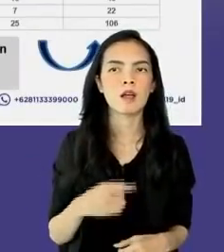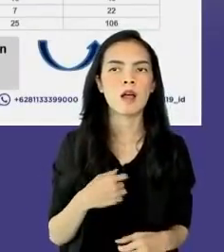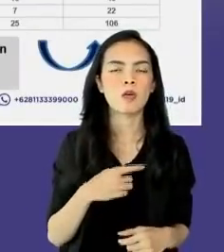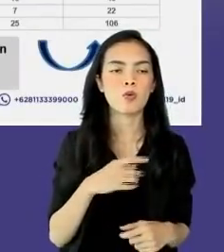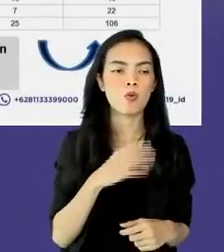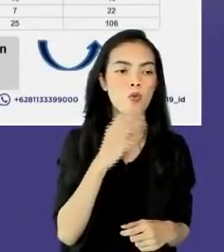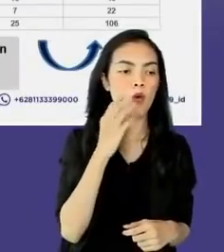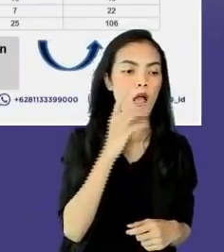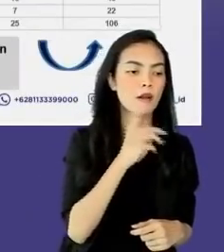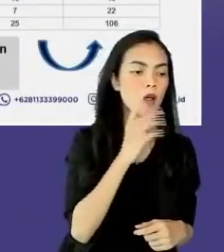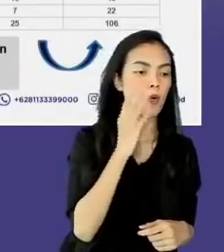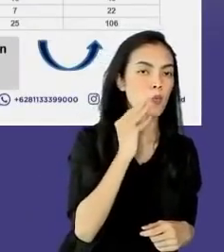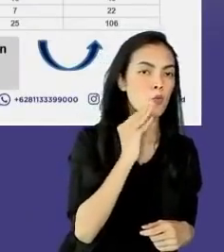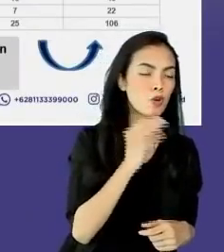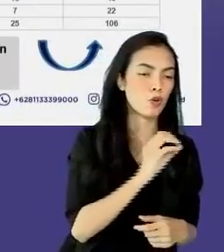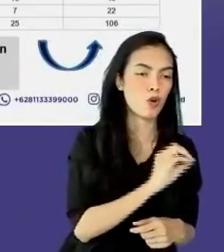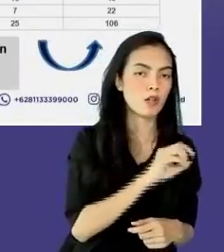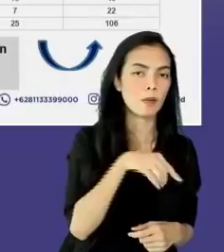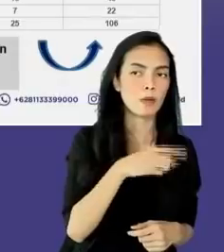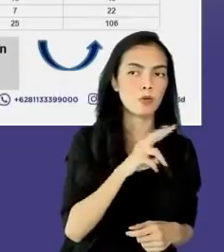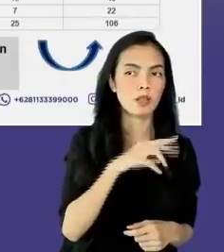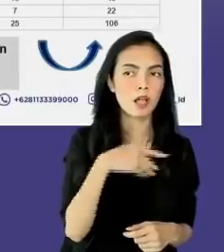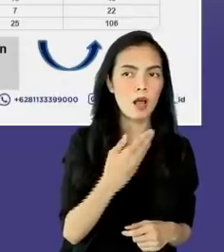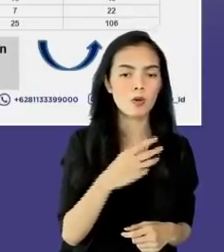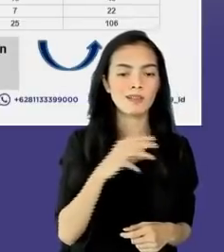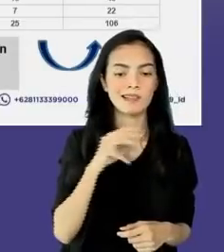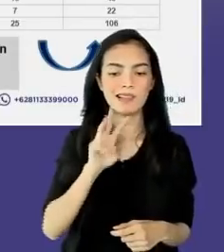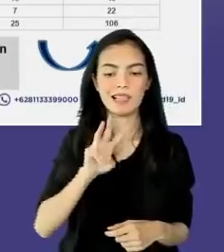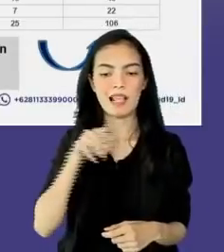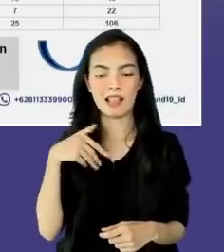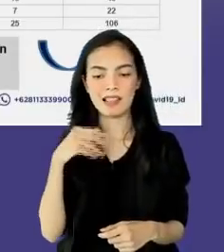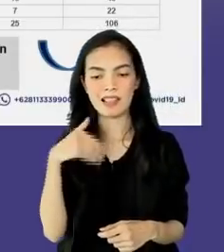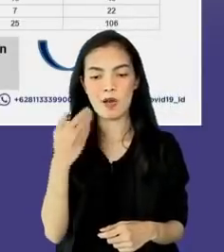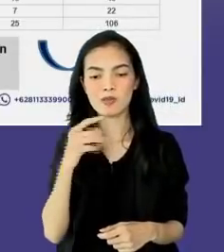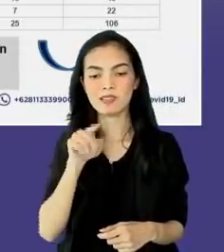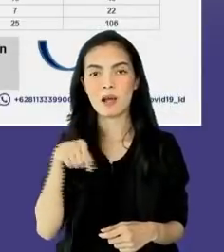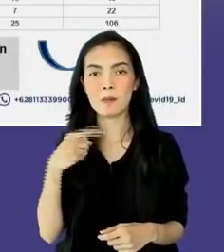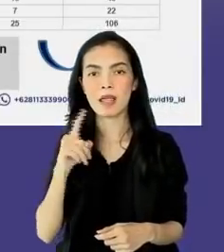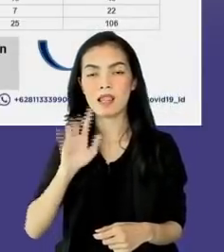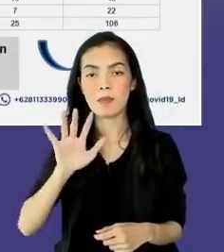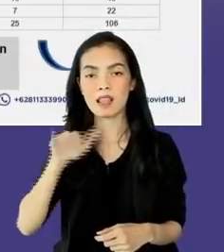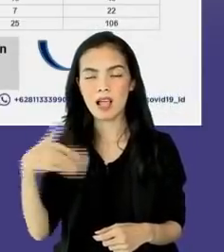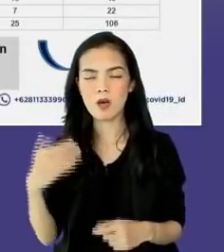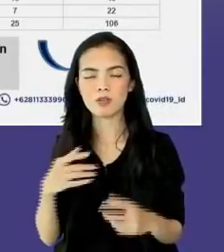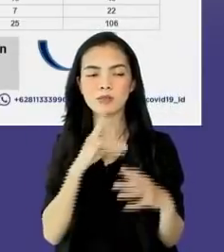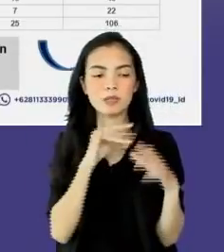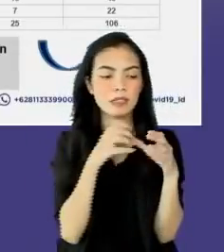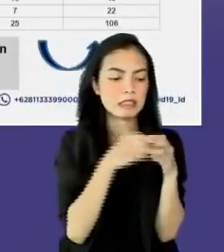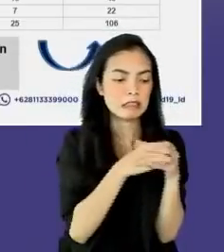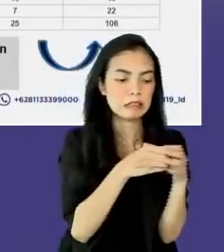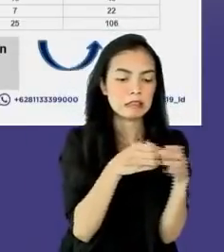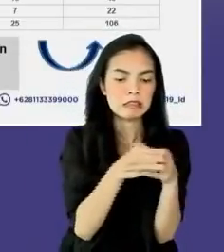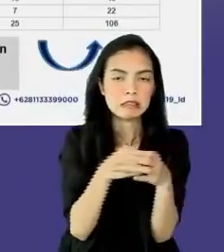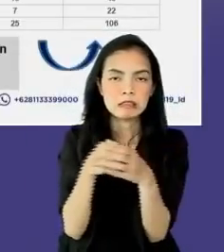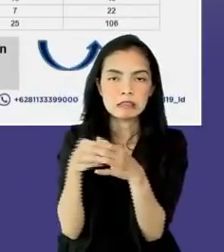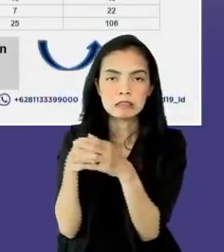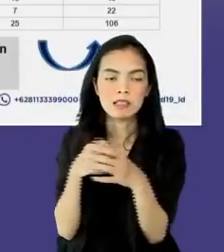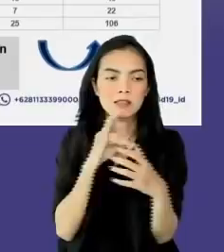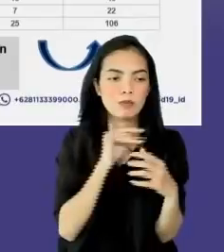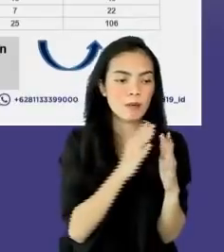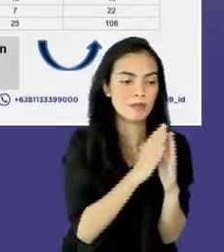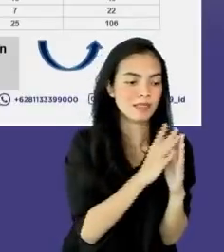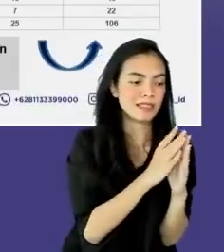gitu ya, 0 sampai 2 tahun, 3 sampai 5, breakdownnya lumayan kecil-kecil gitu ya. Tapi yang ingin saya highlight di sini sebenarnya